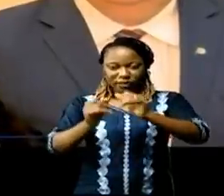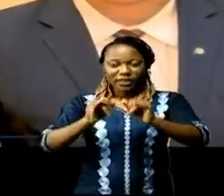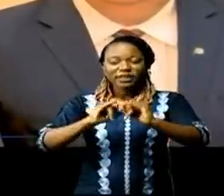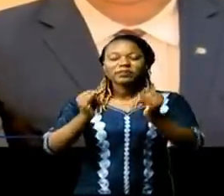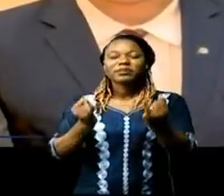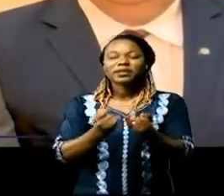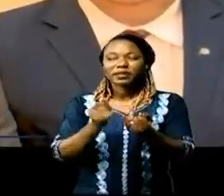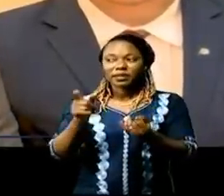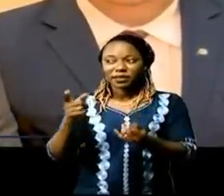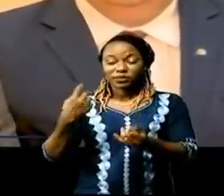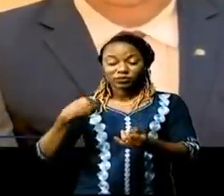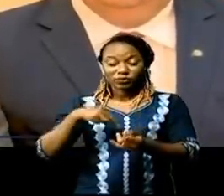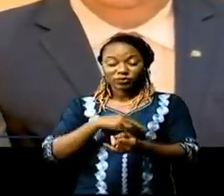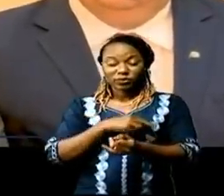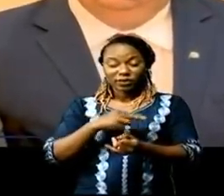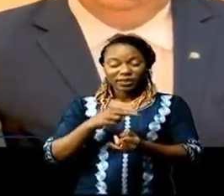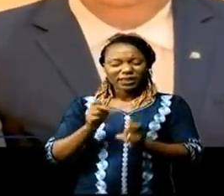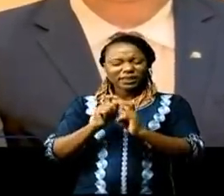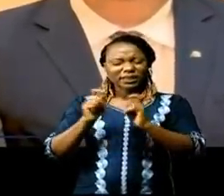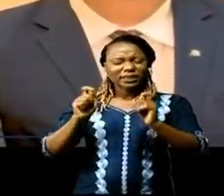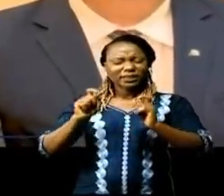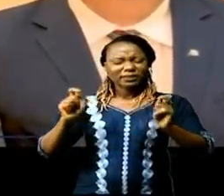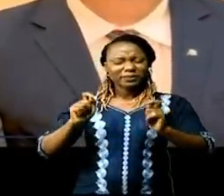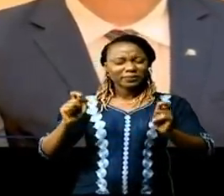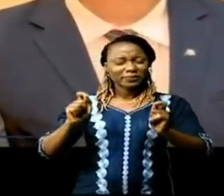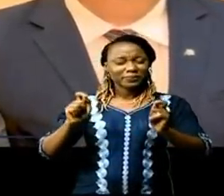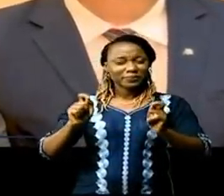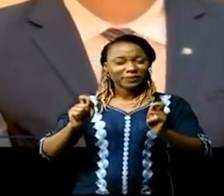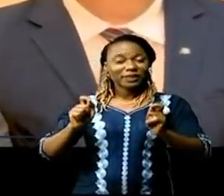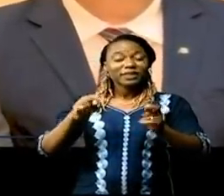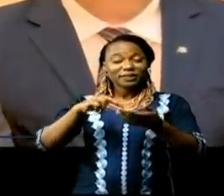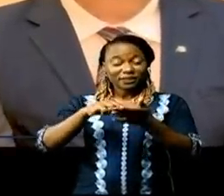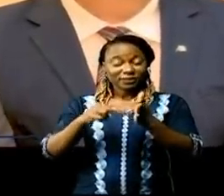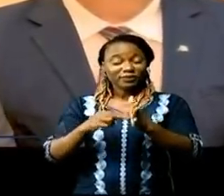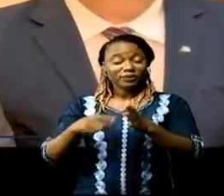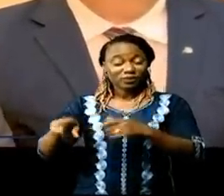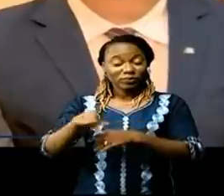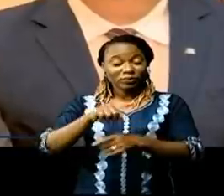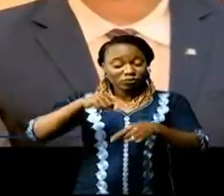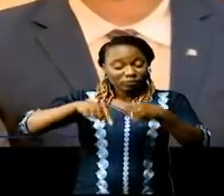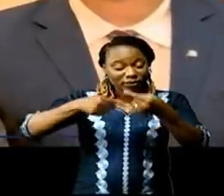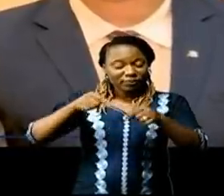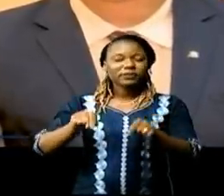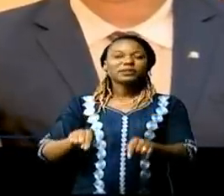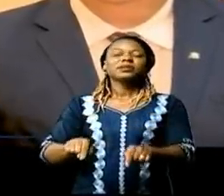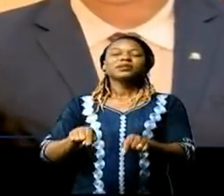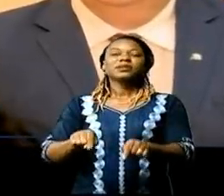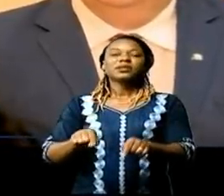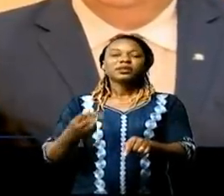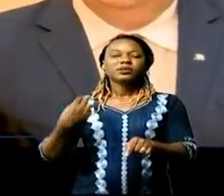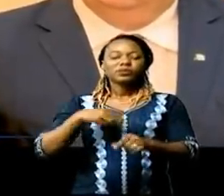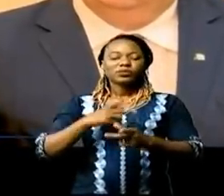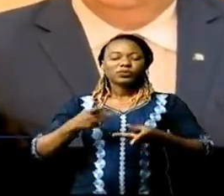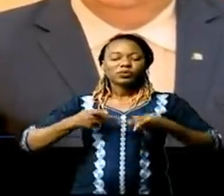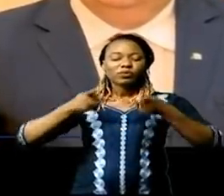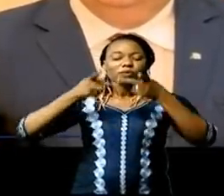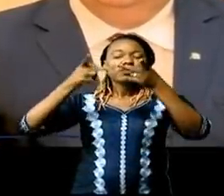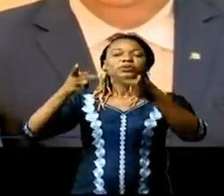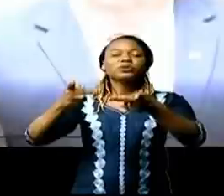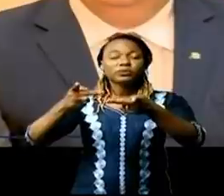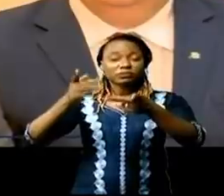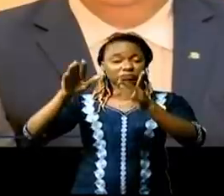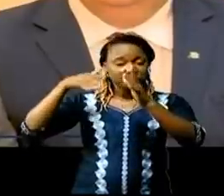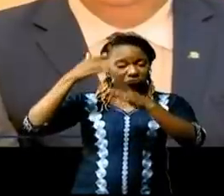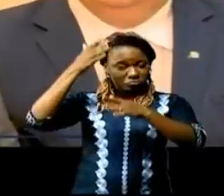avions eu une très très belle discussion et ce n'est qu'un premier pas. Nous pensons continuer et faire des propositions concrètes dans les jours à